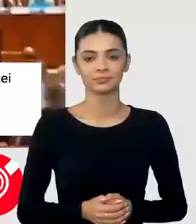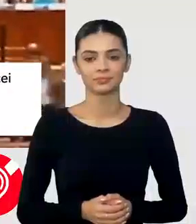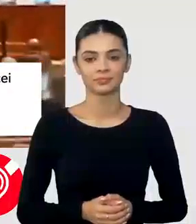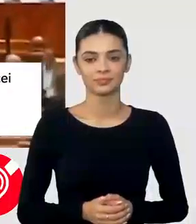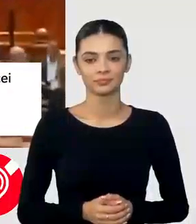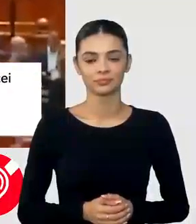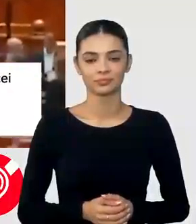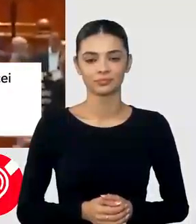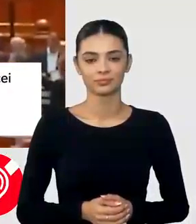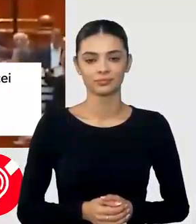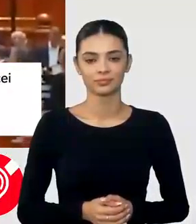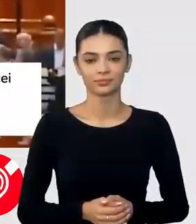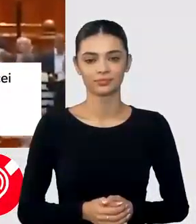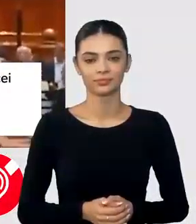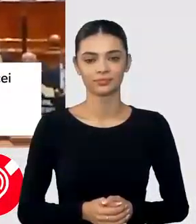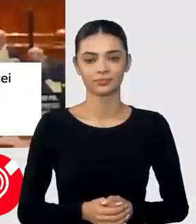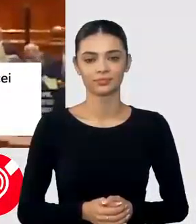Extraordinar, ce frumoasă imagine!